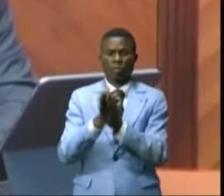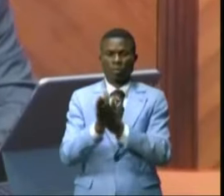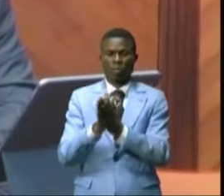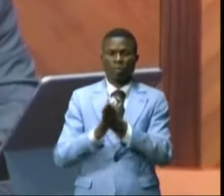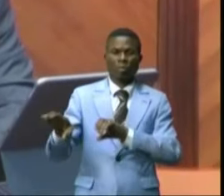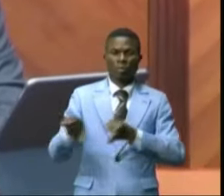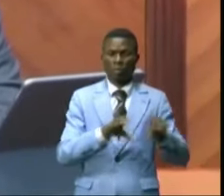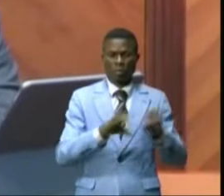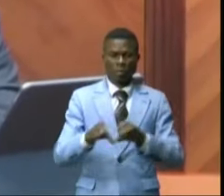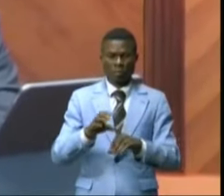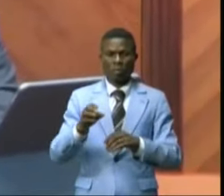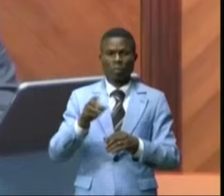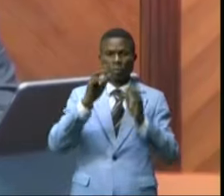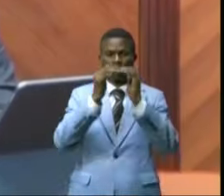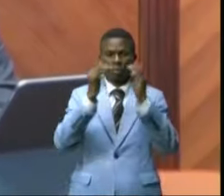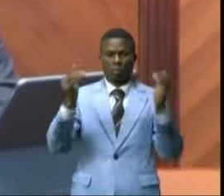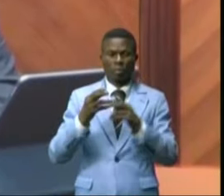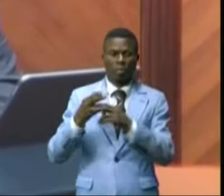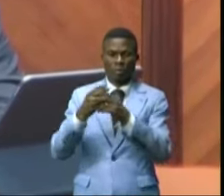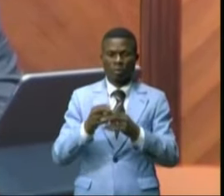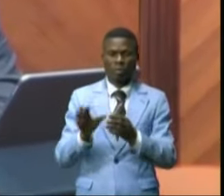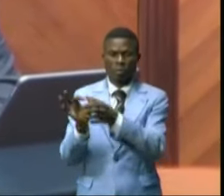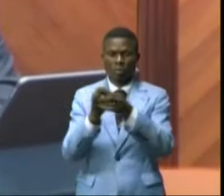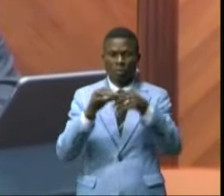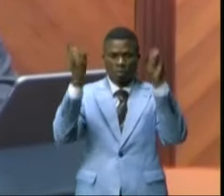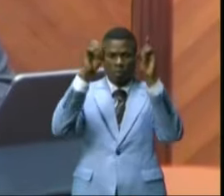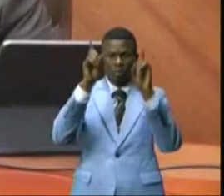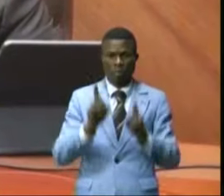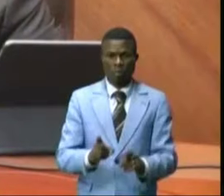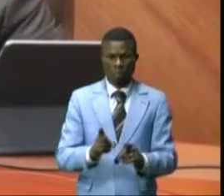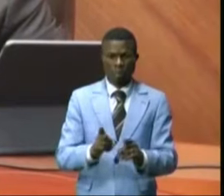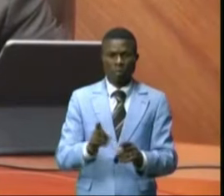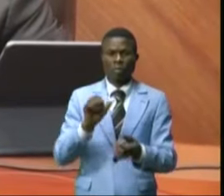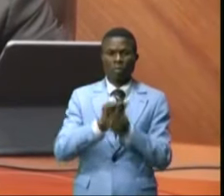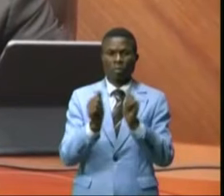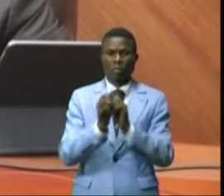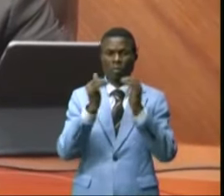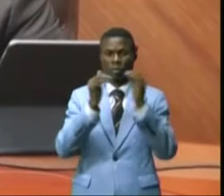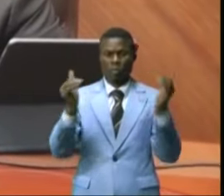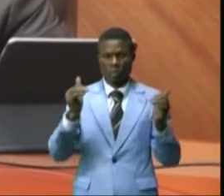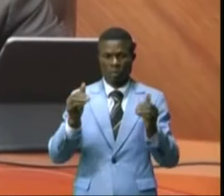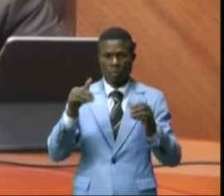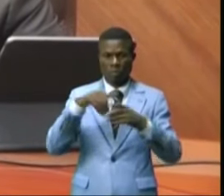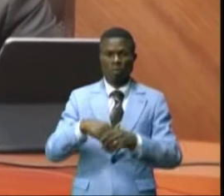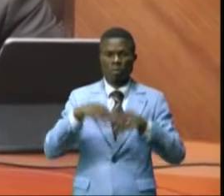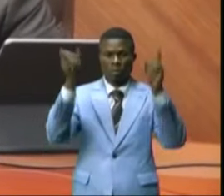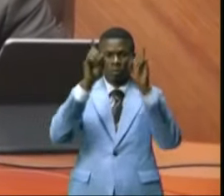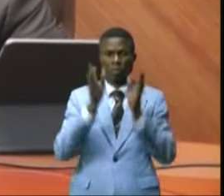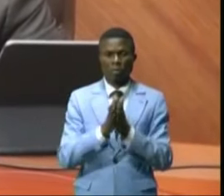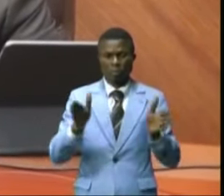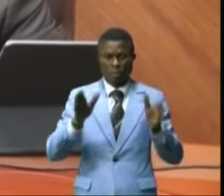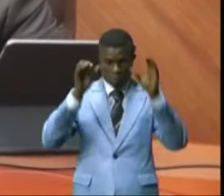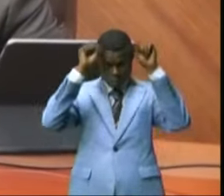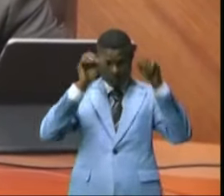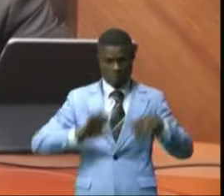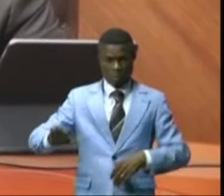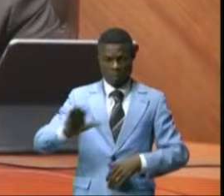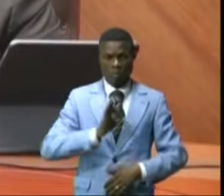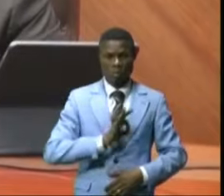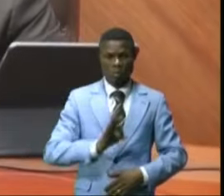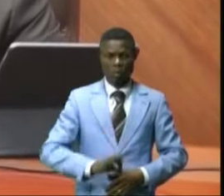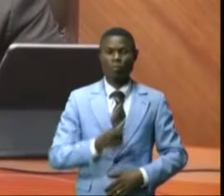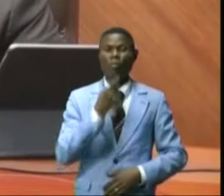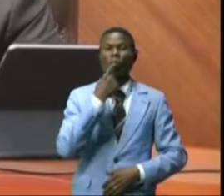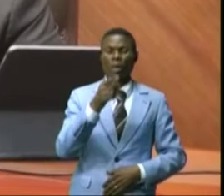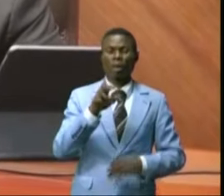du Conseil paix et sécurité de l'Union africaine et l'état de la paix et de la sécurité en Afrique, le président de la République a rappelé